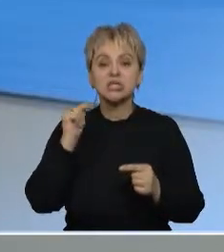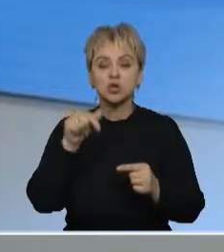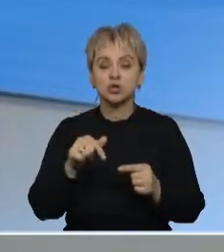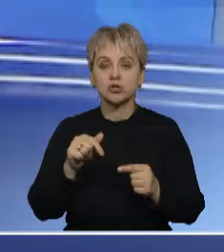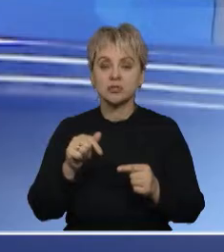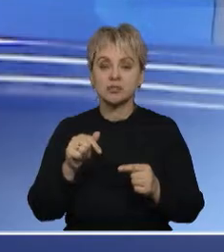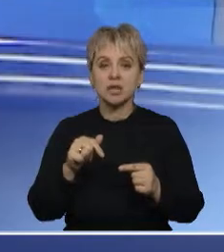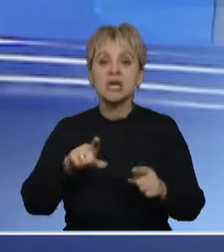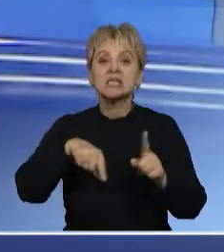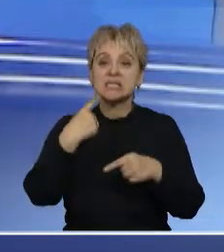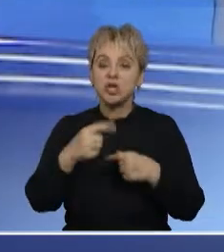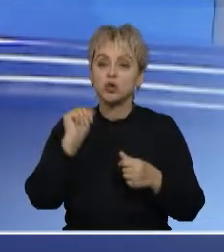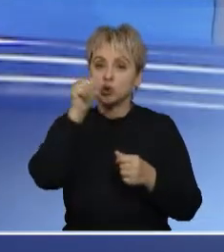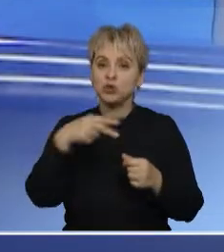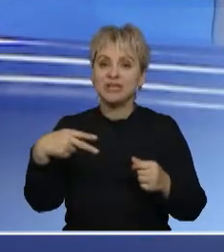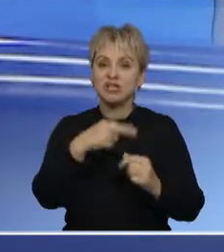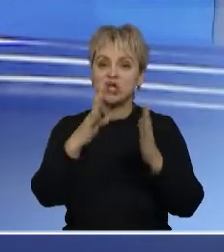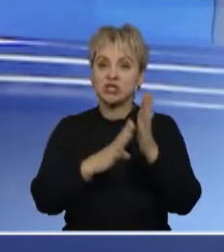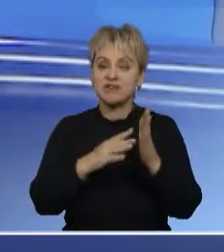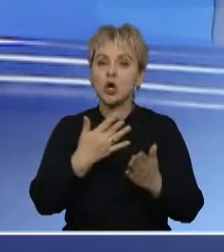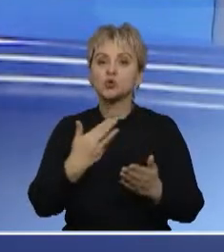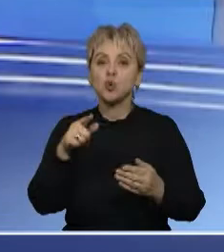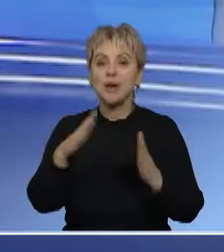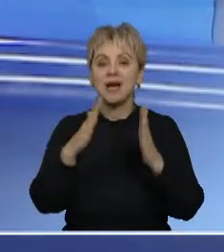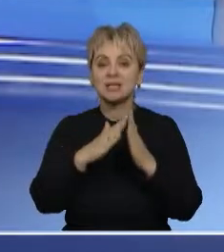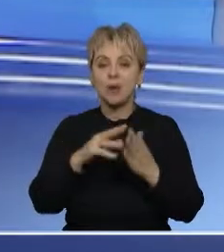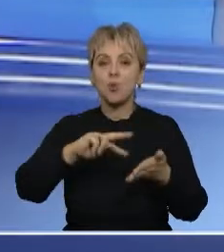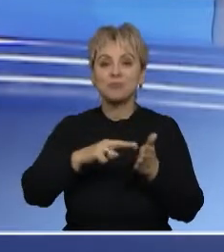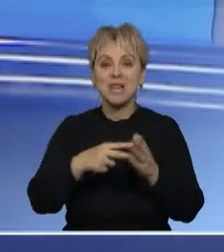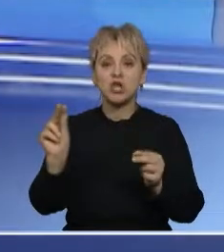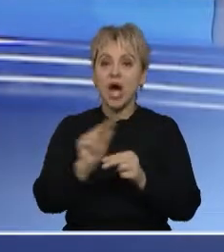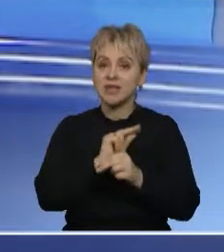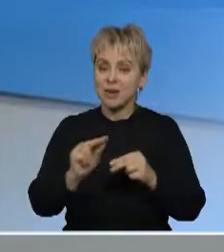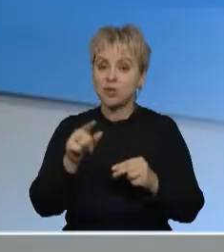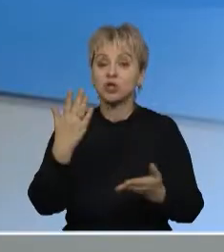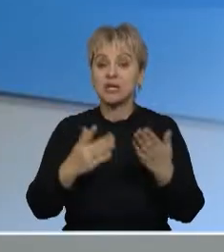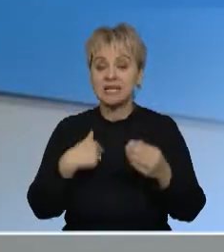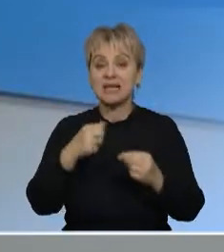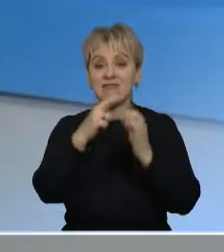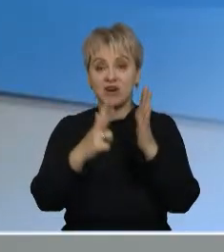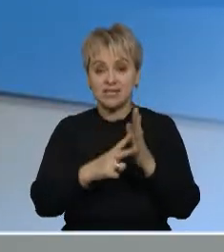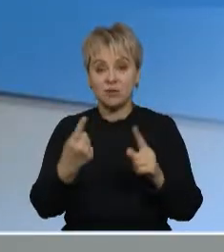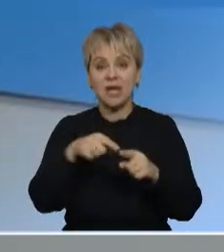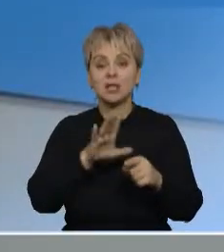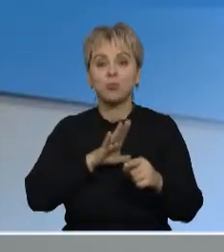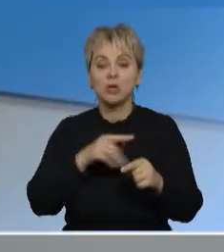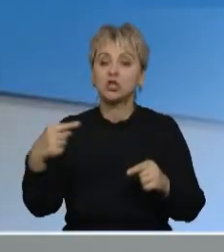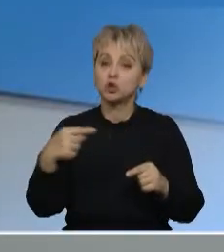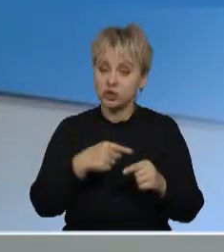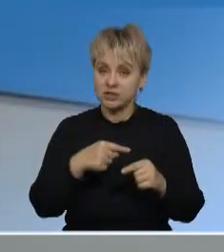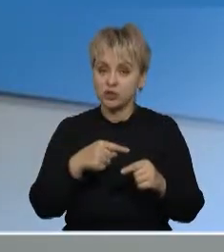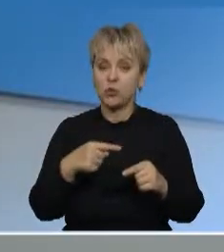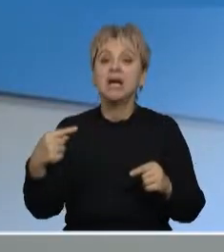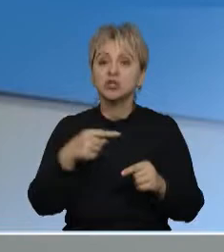А в следующем годе, в 2019, сколько домов планируется отремонтировать? То есть если в 2018 это было 1000,